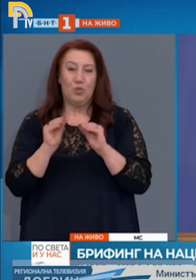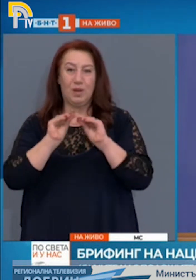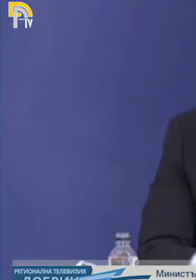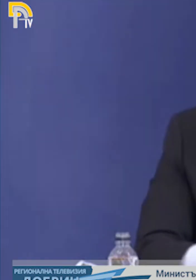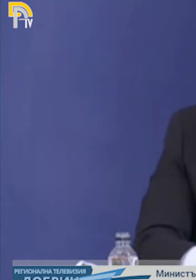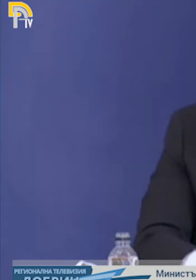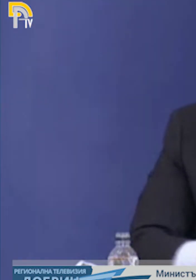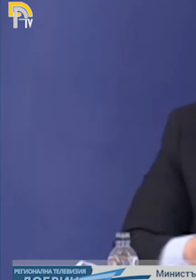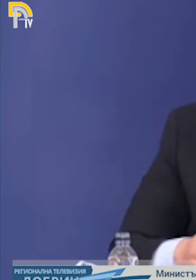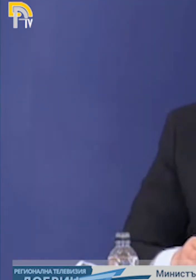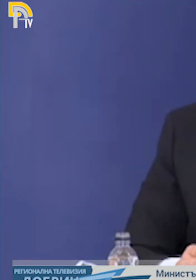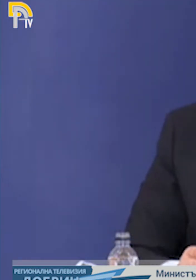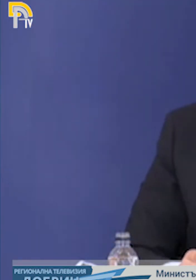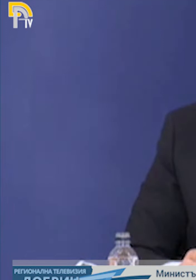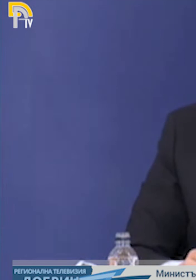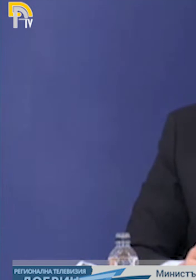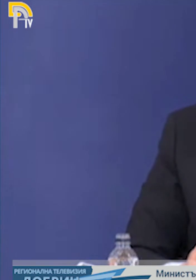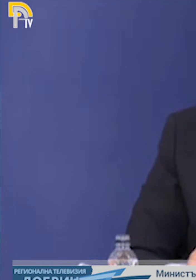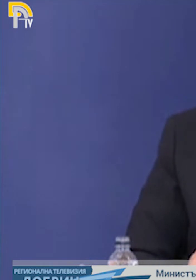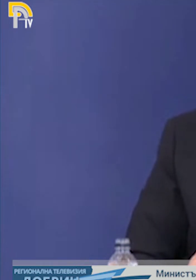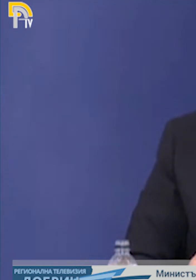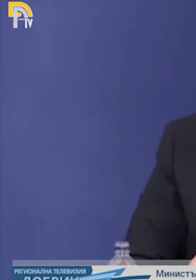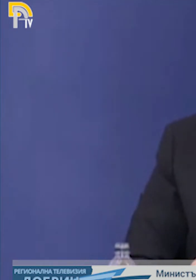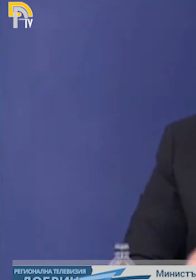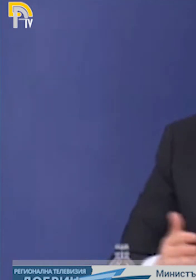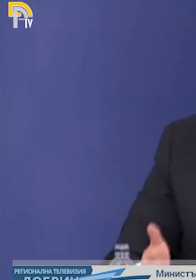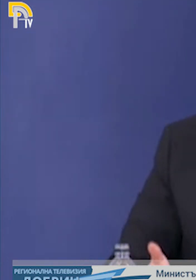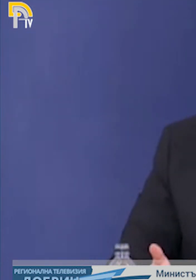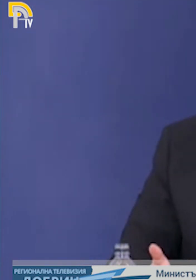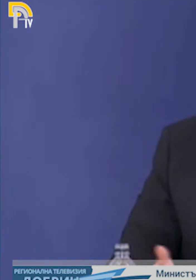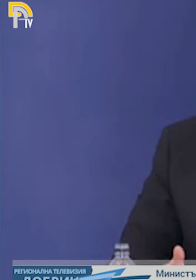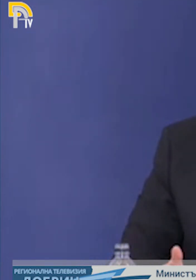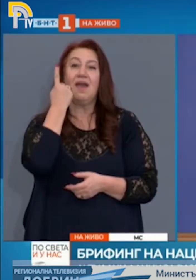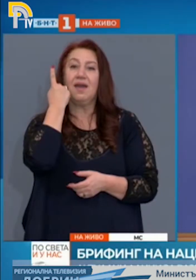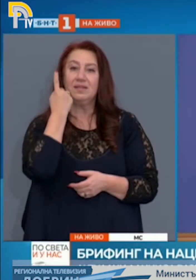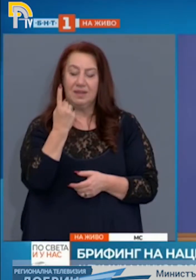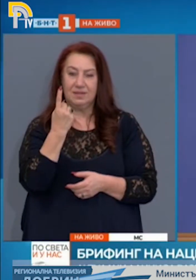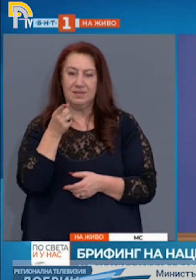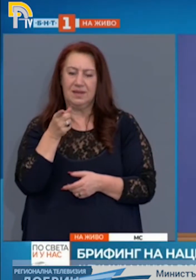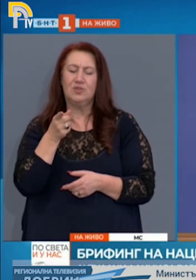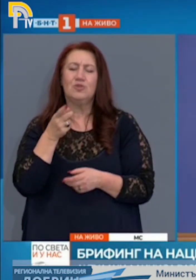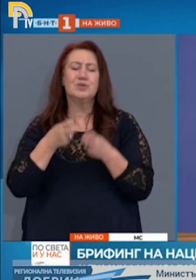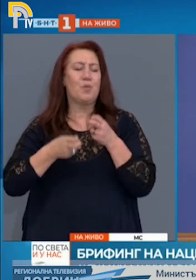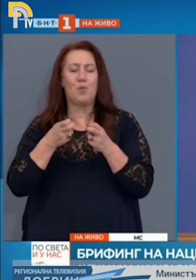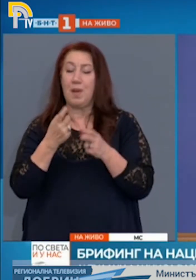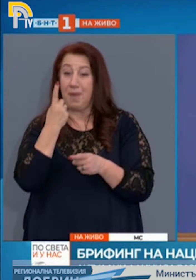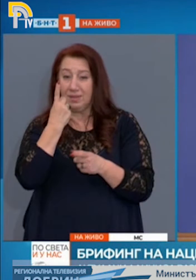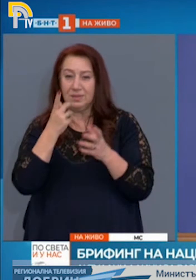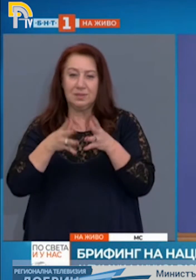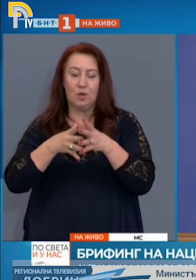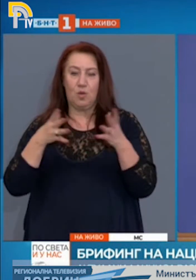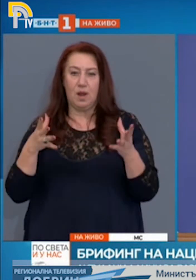резултати. Проблема на вакцинирането е един и той е огромен, бих казал. Проблема е не